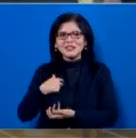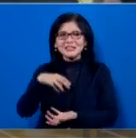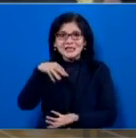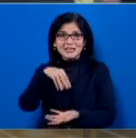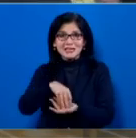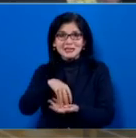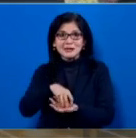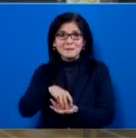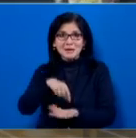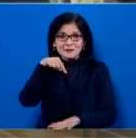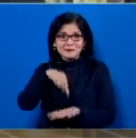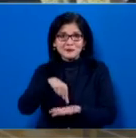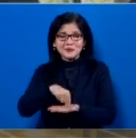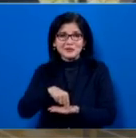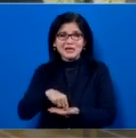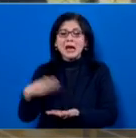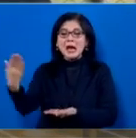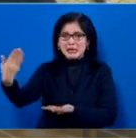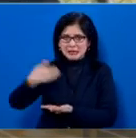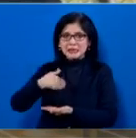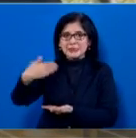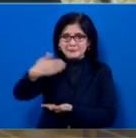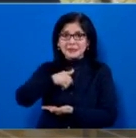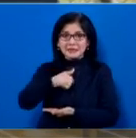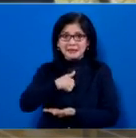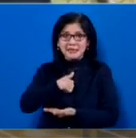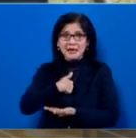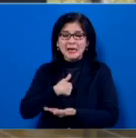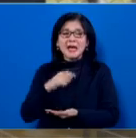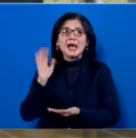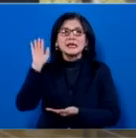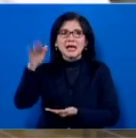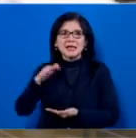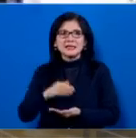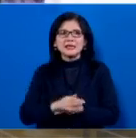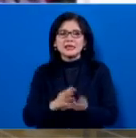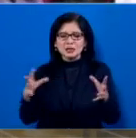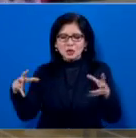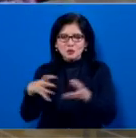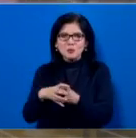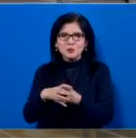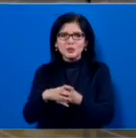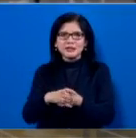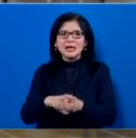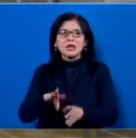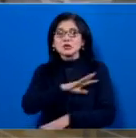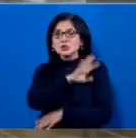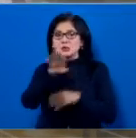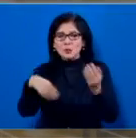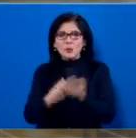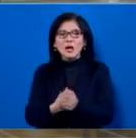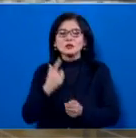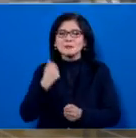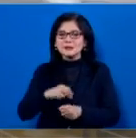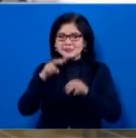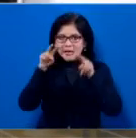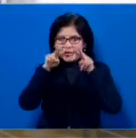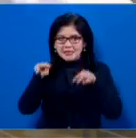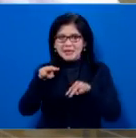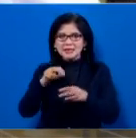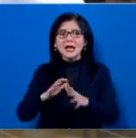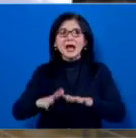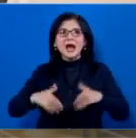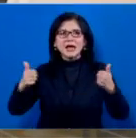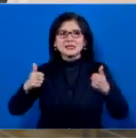proaktif ya. Lebih baik ya, disetor ke kita, kemudian kita tabulasikan semuanya, bisa lihat hasilnya dari level TPS itu sampai ke tingkat